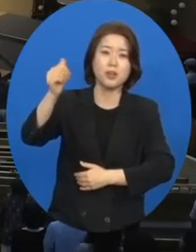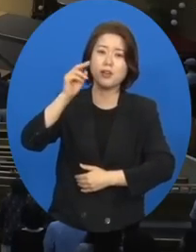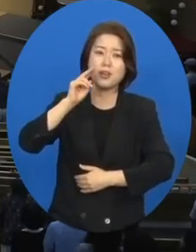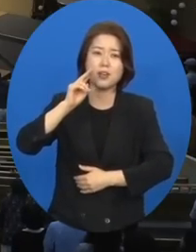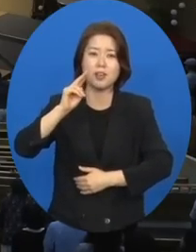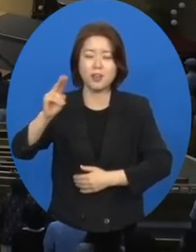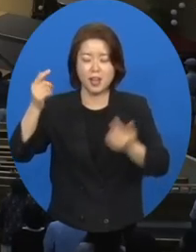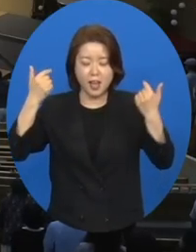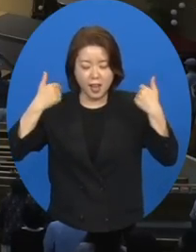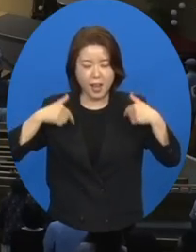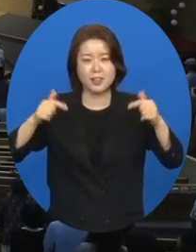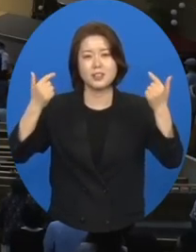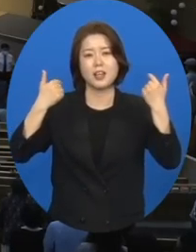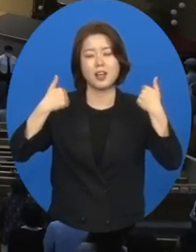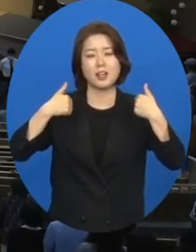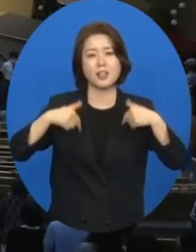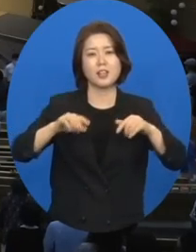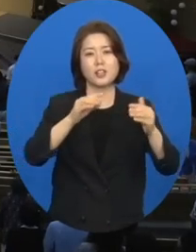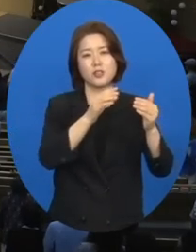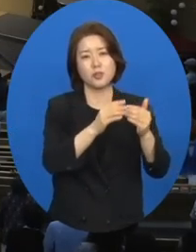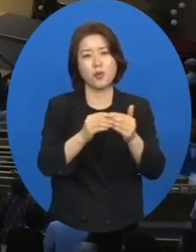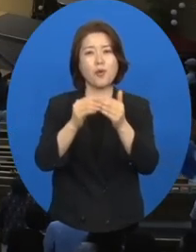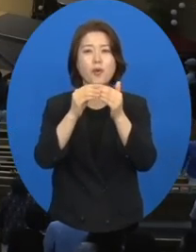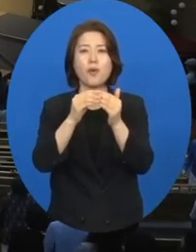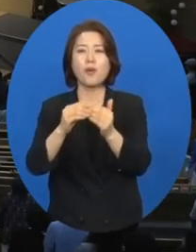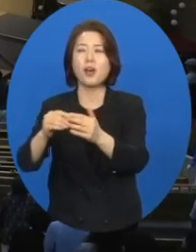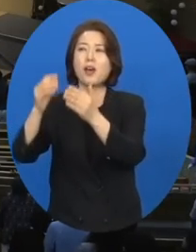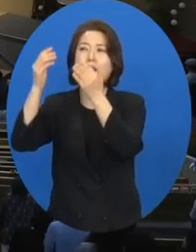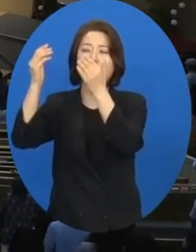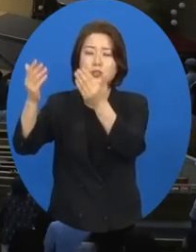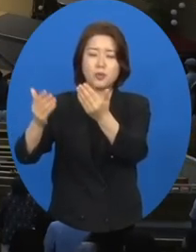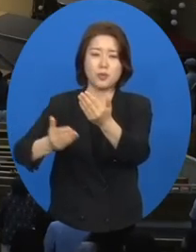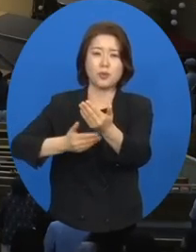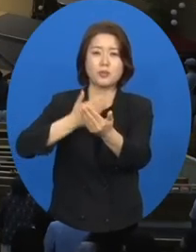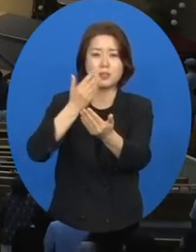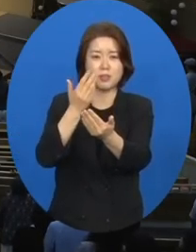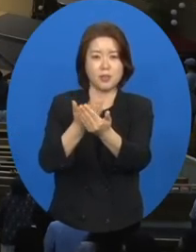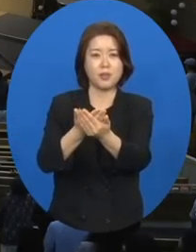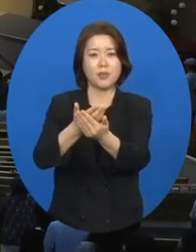win 5 항상 1555 아